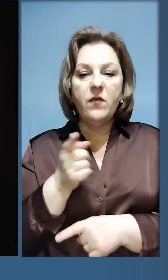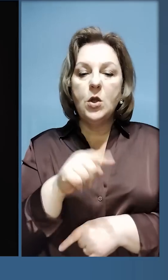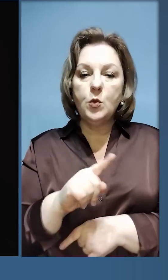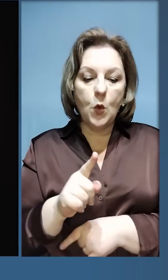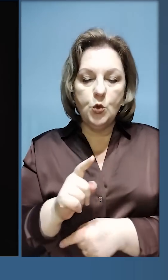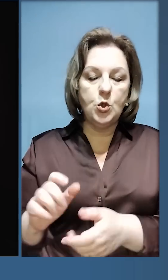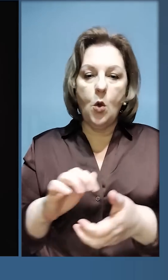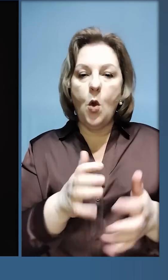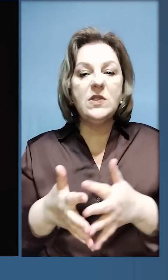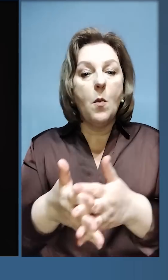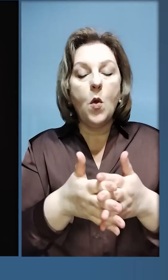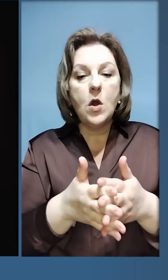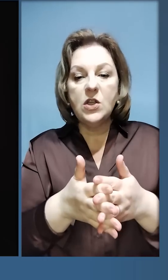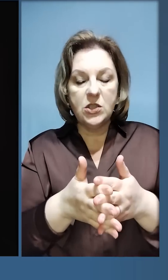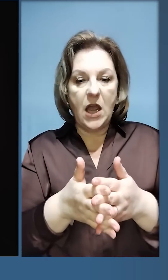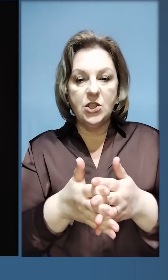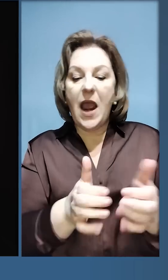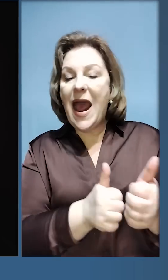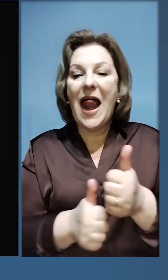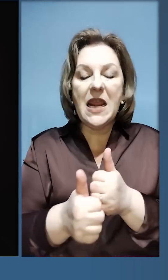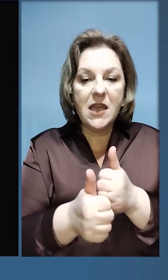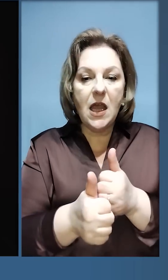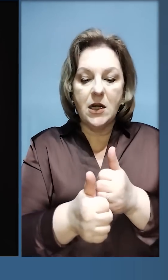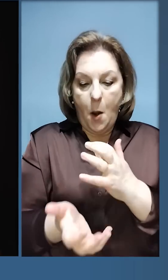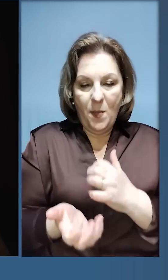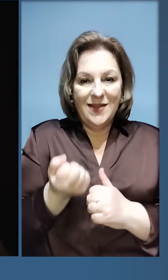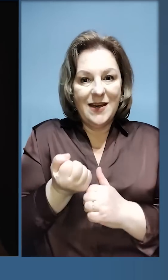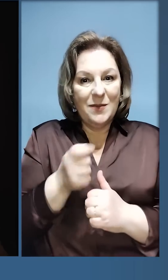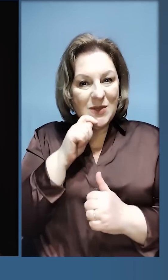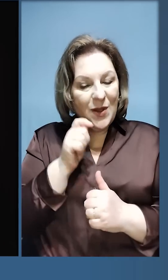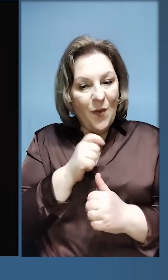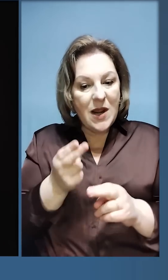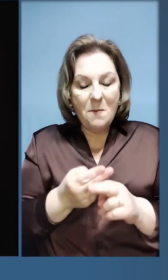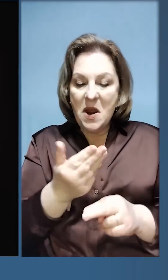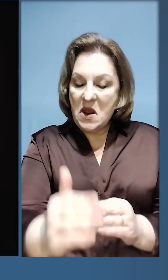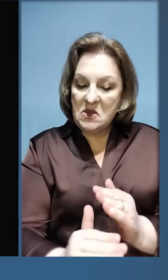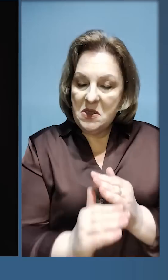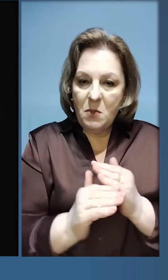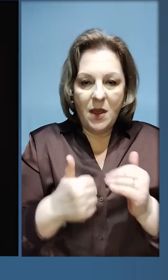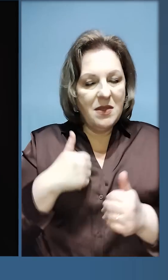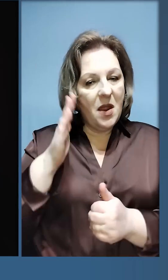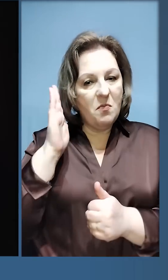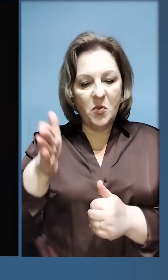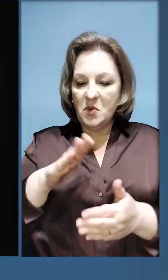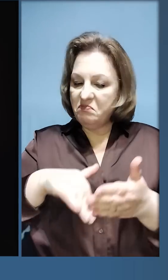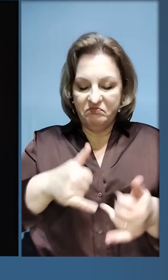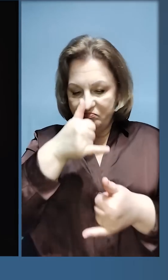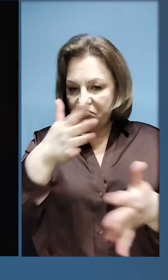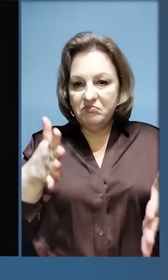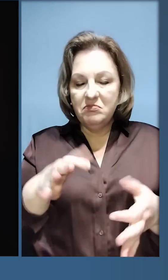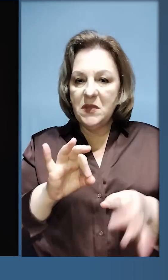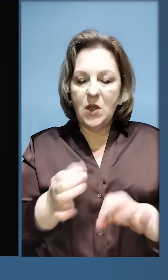дуже важливо, тому що Сполучені Штати – лідер в підтримці України. І без їх підтримки нам буде